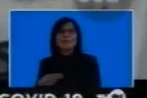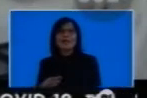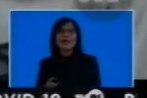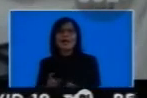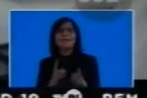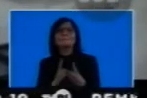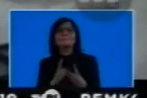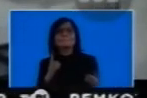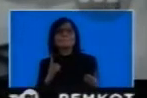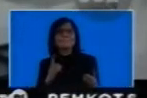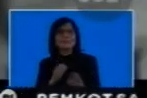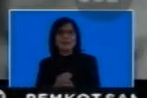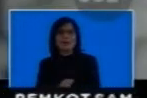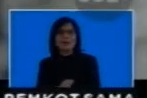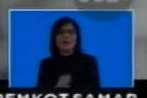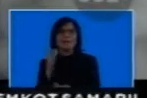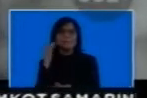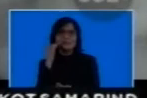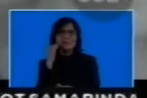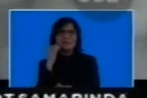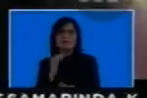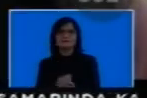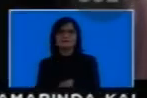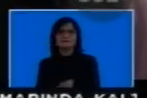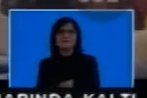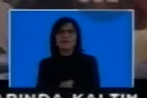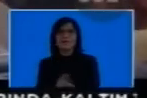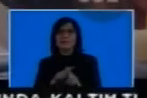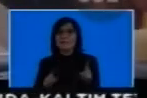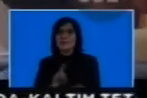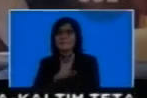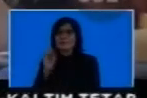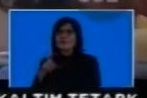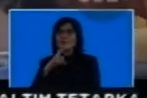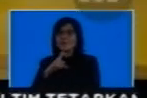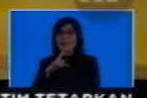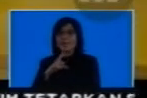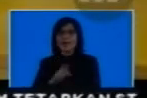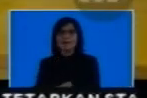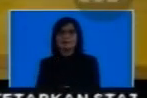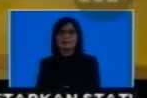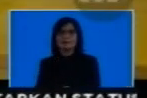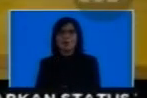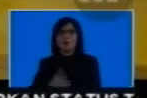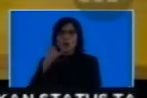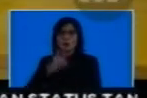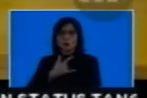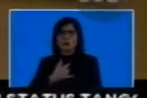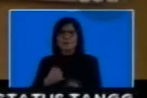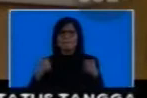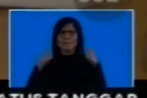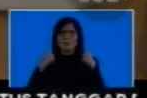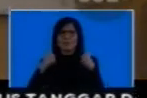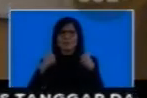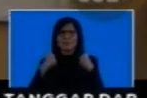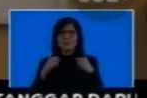menjaga. Namun, banyak cara yang bisa kita lakukan untuk tetap menguatkan tanpa